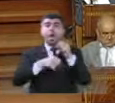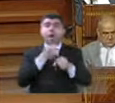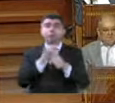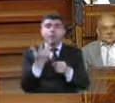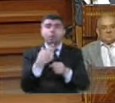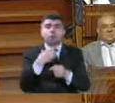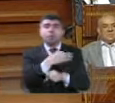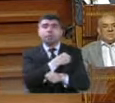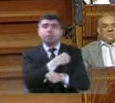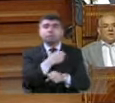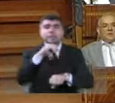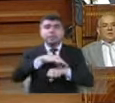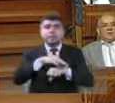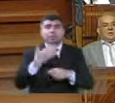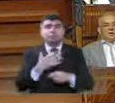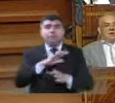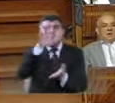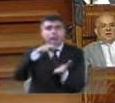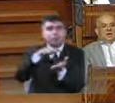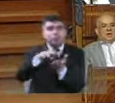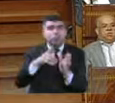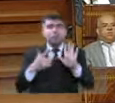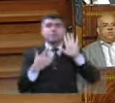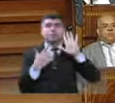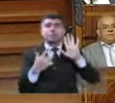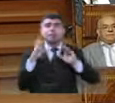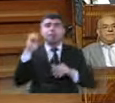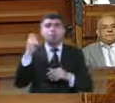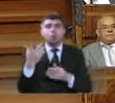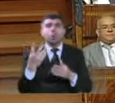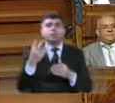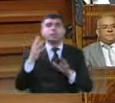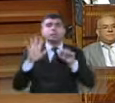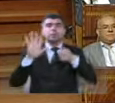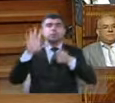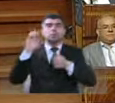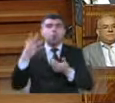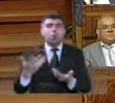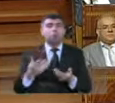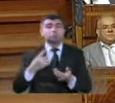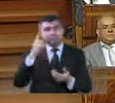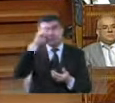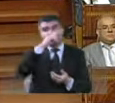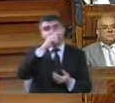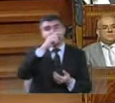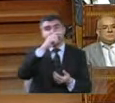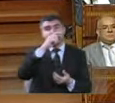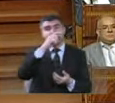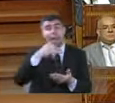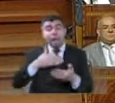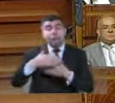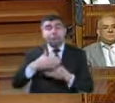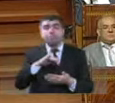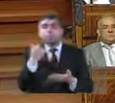مرض بسيط جات له بالراديو كيعطوه موعد واحد 6 شهور ولا 7 شهور، ملي كيعاود يرجع يعطوه موعد اخر ثاني 6 شهور كيبقى حتى كيتوفى. يعني هذا